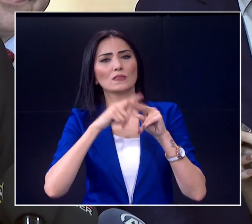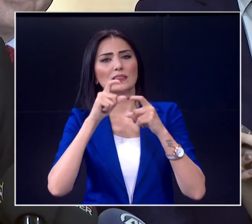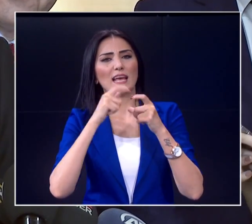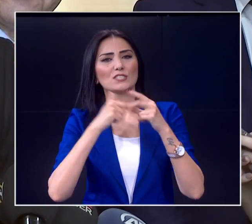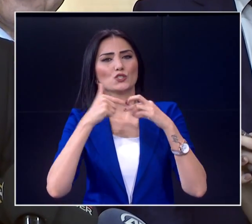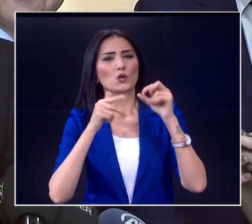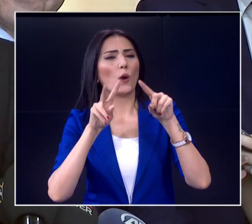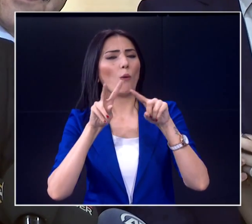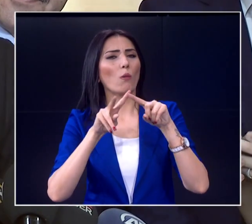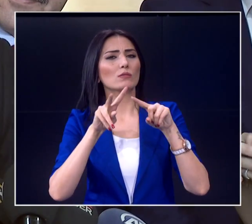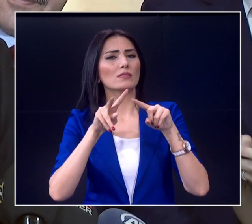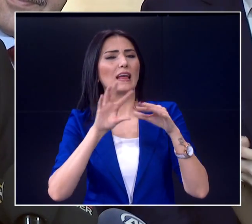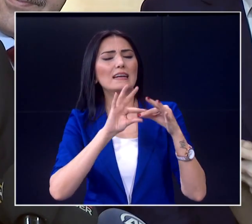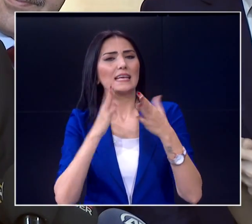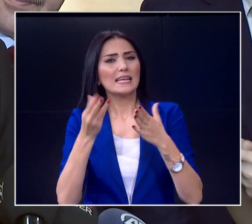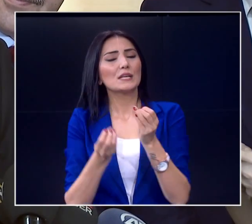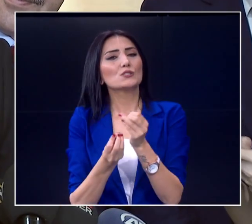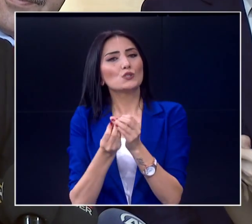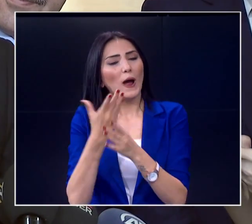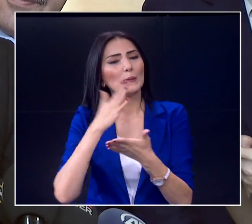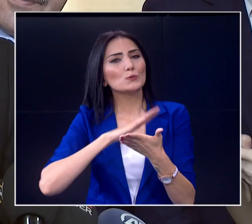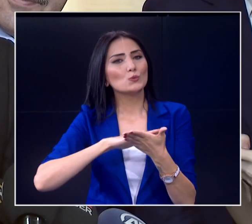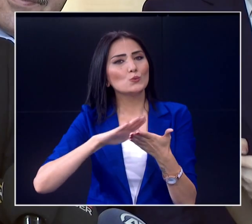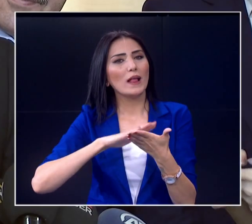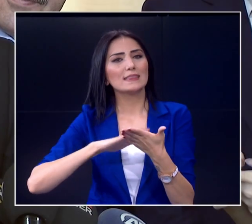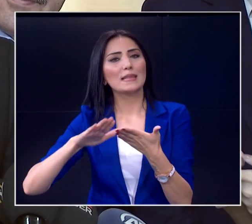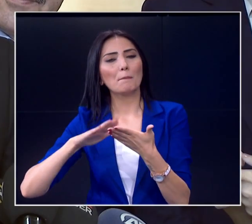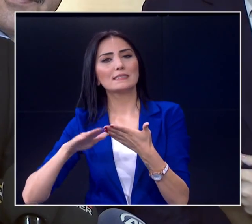taşeronlarla ilgili çıkardığımız düzenlemenin